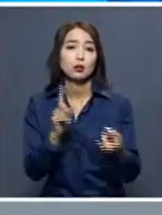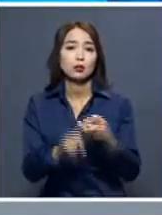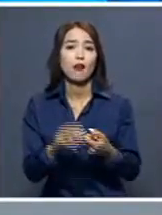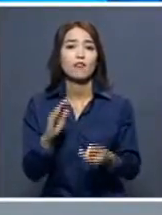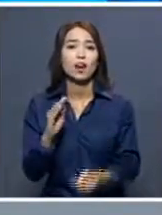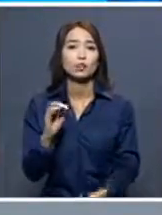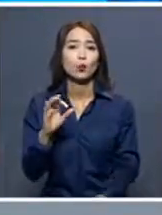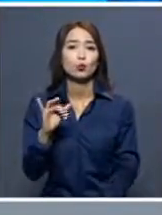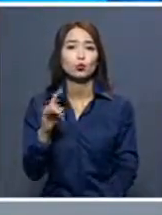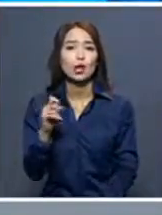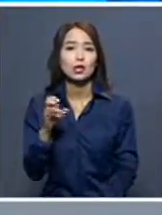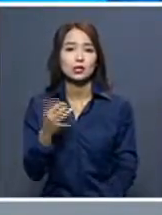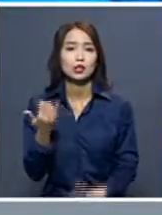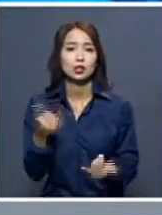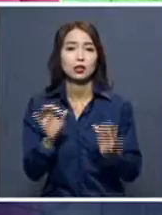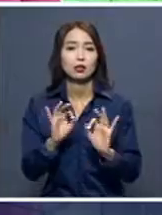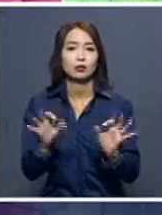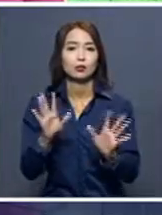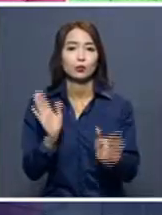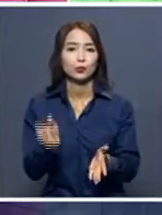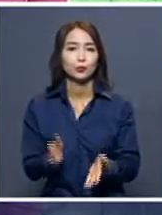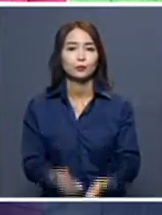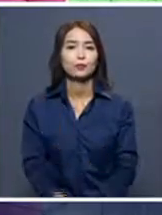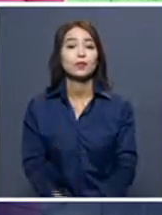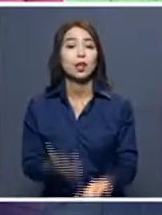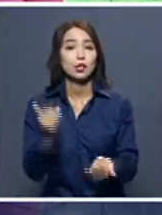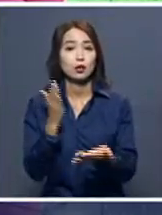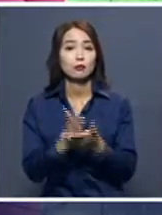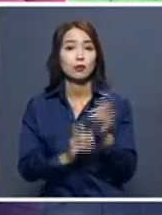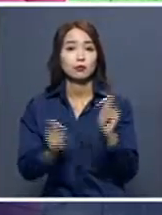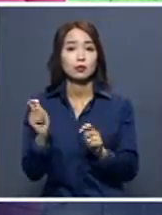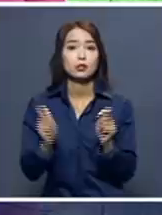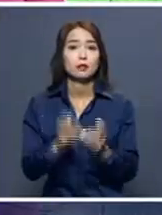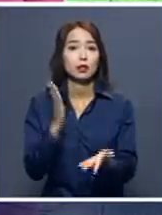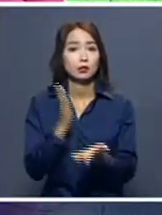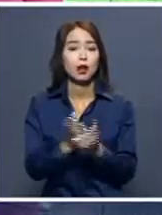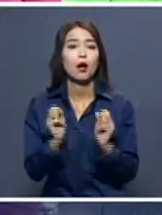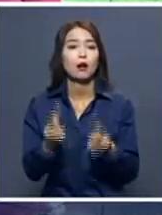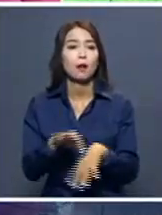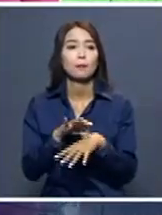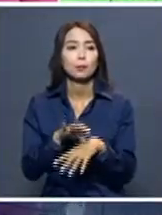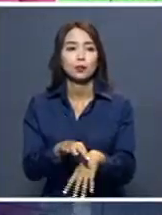Фариза Мұсақызы шықалдыр. Фариза, фестивалі басталды ма? Ондағы көңіл-күй қалай?